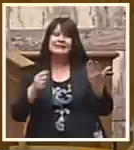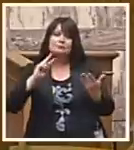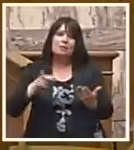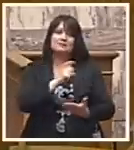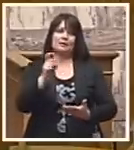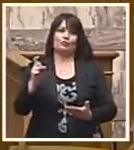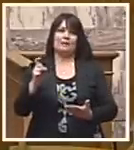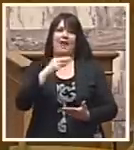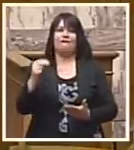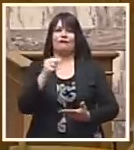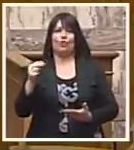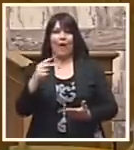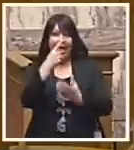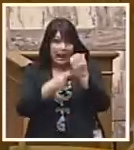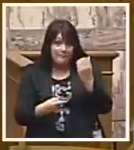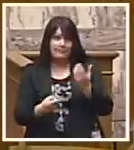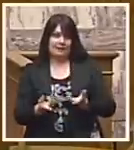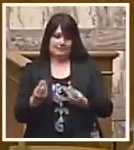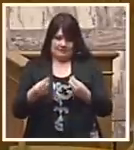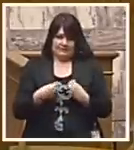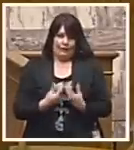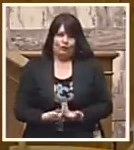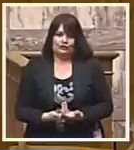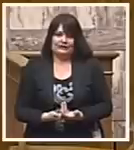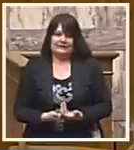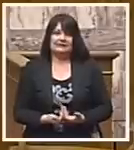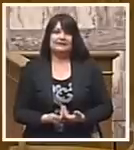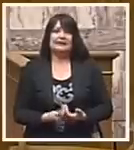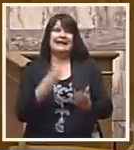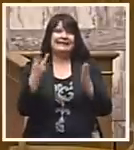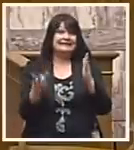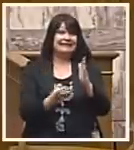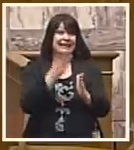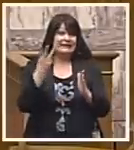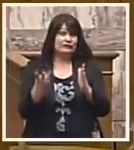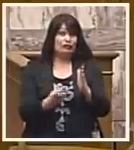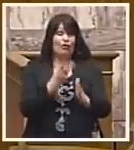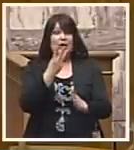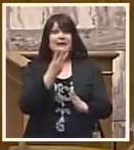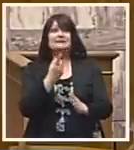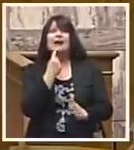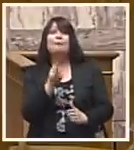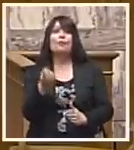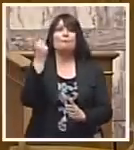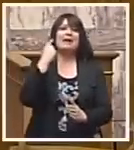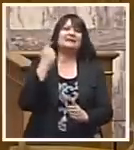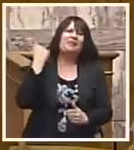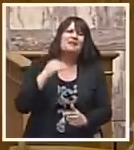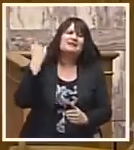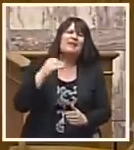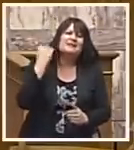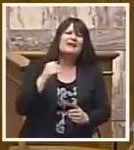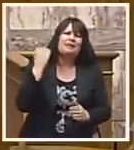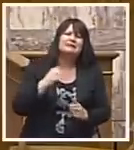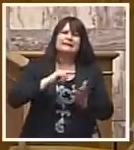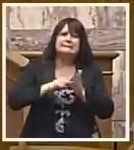ευρώ. Το έλλειμμα που αφήσατε, κύριε Σαμαρά, είναι 3 φορές οι περσινές θυσίες του ελληνικού λαού.